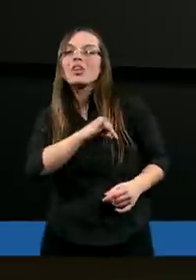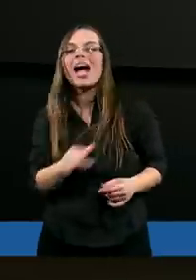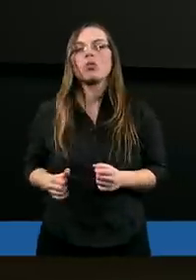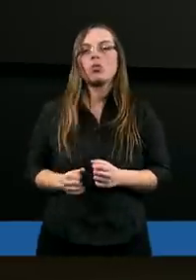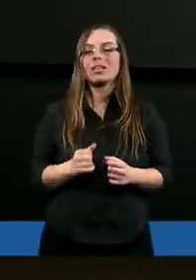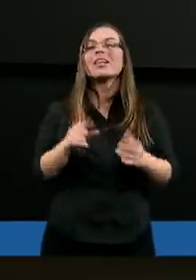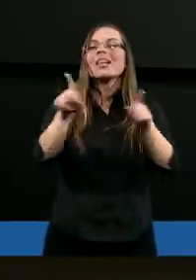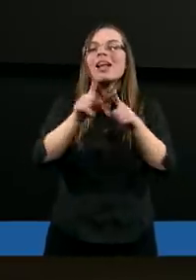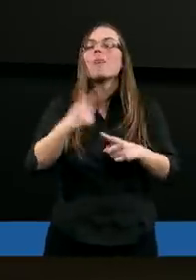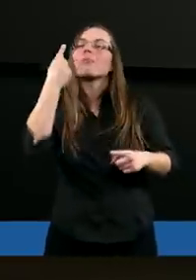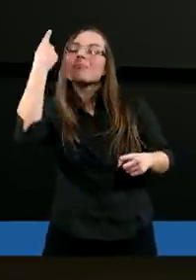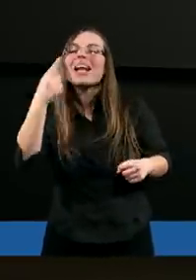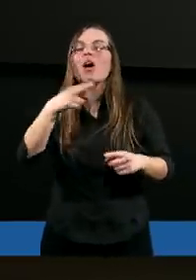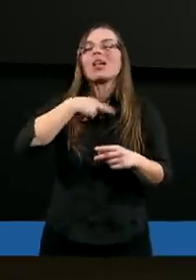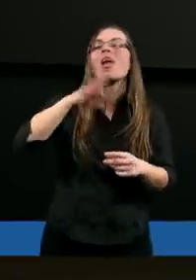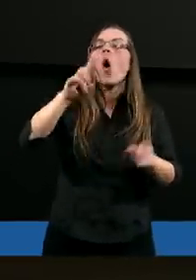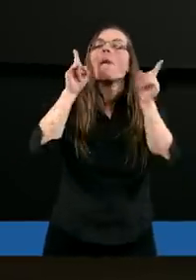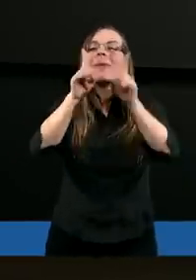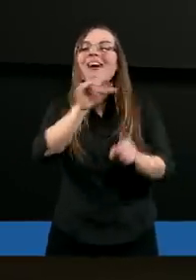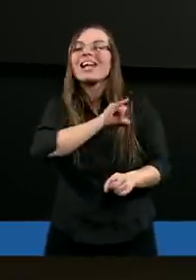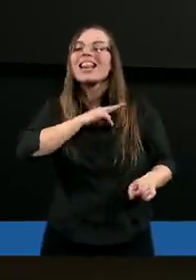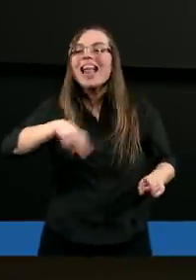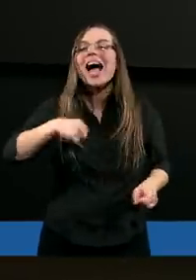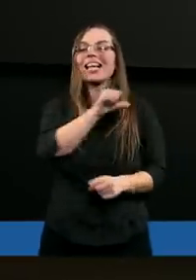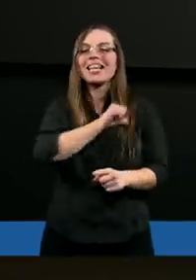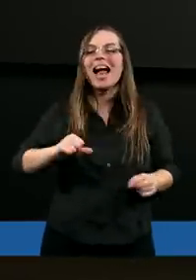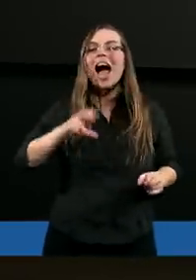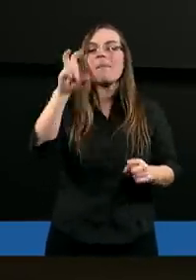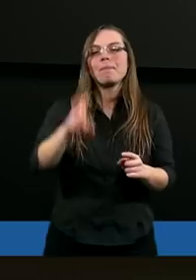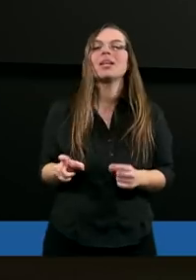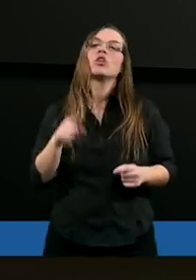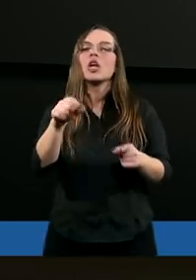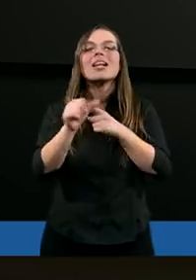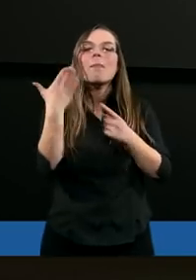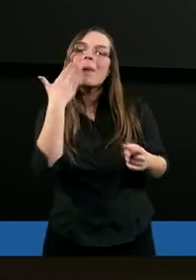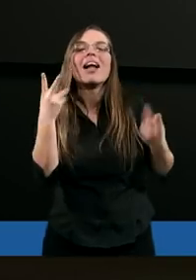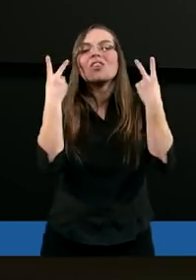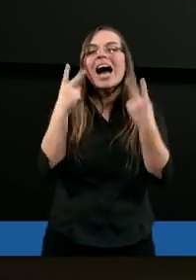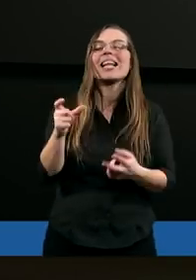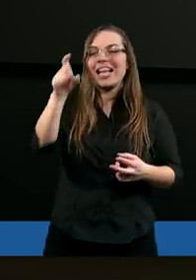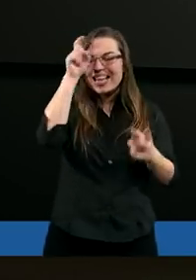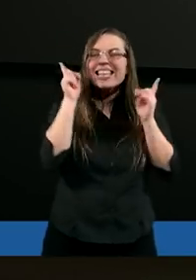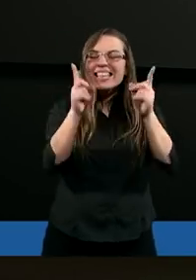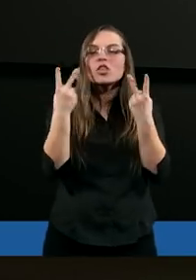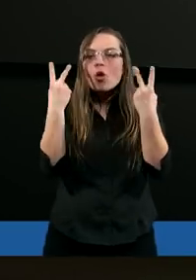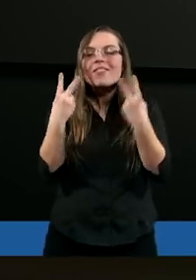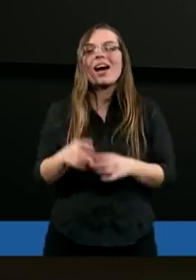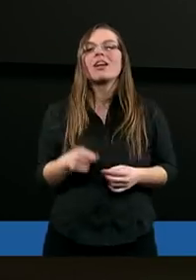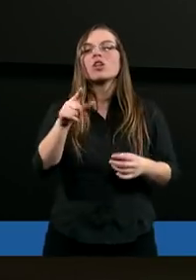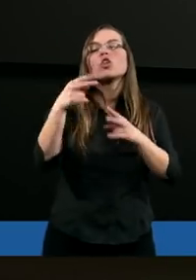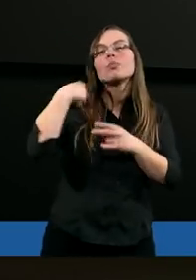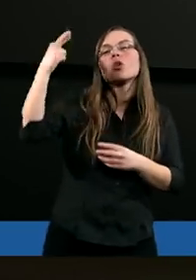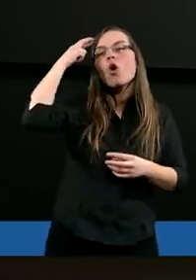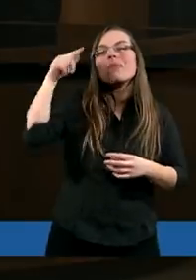mówiąc, przekonuje też nas o prawdzie, o nas samych w tym wszystkim. I tu mi się wydaje, że też jest bardzo, bardzo istotne, żebyśmy właśnie tak też rozumieli